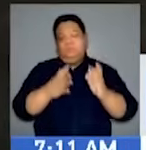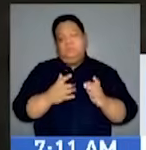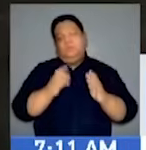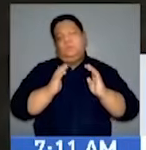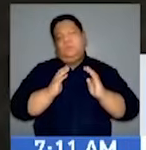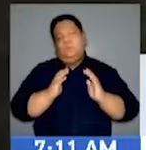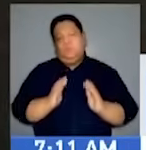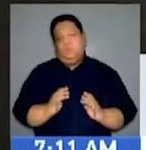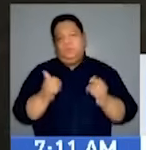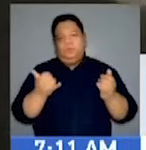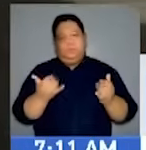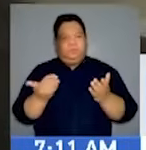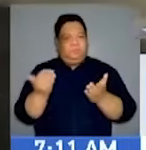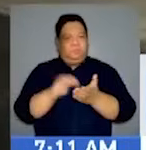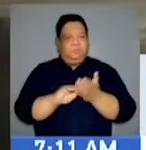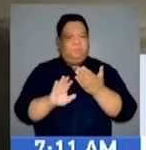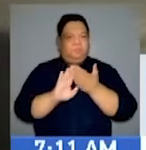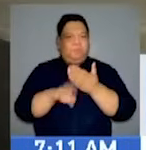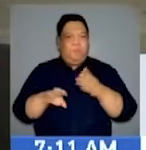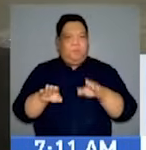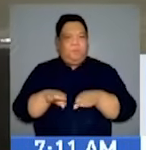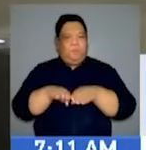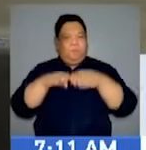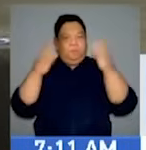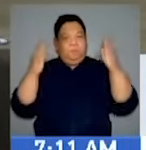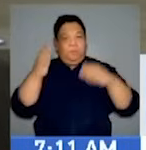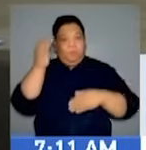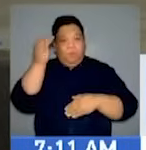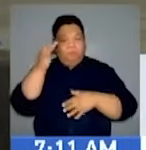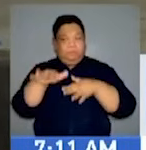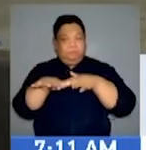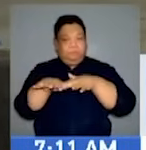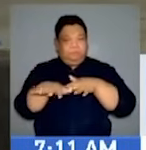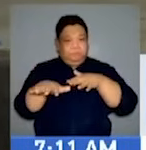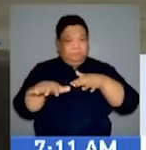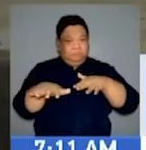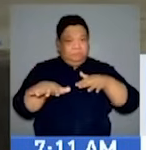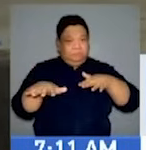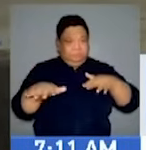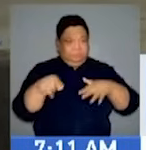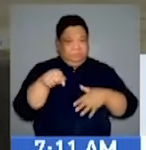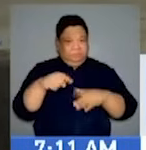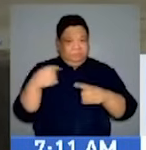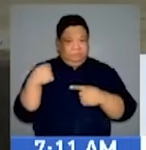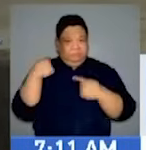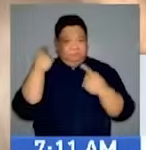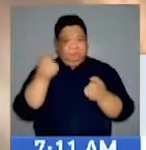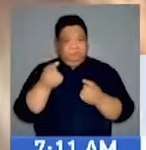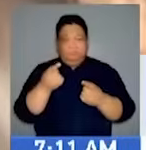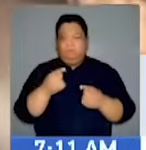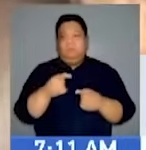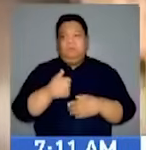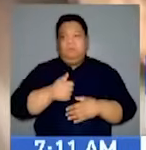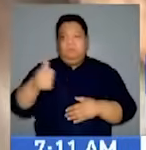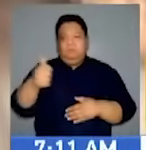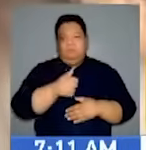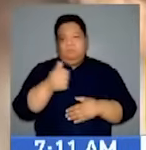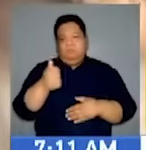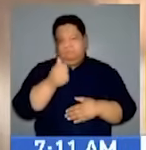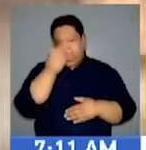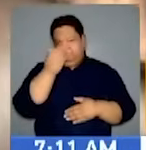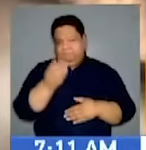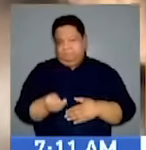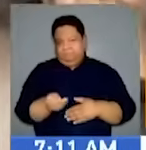underpass. Dahil daw kasi sa bigat ng traffic bunsod ng pagsasara, nabawasan ang ikot niya sa pamamasada. Masaya din kami, ma'am,